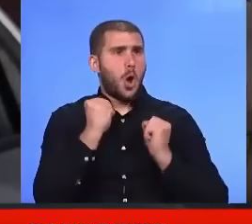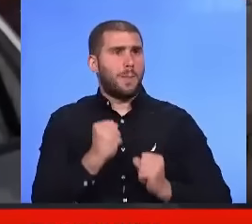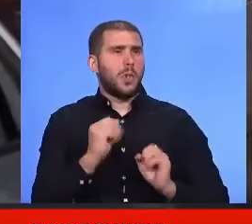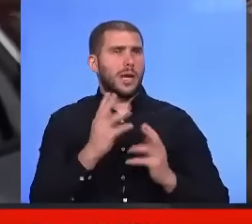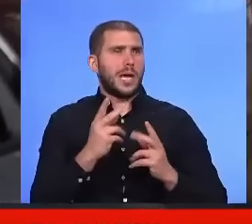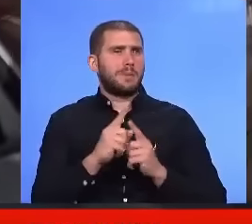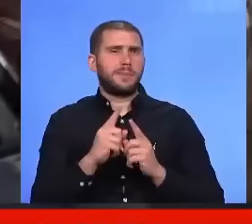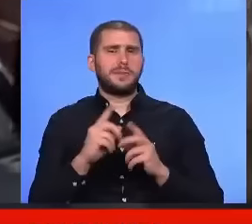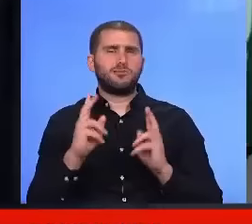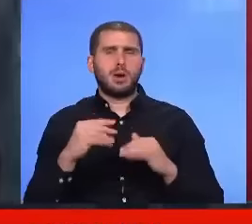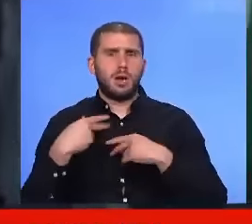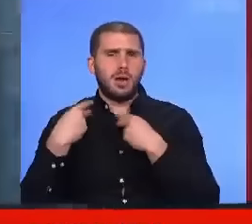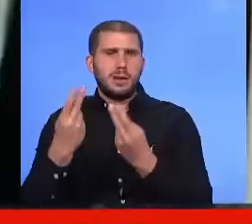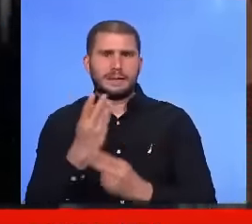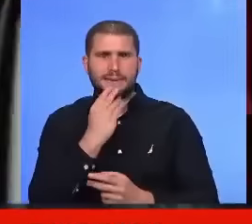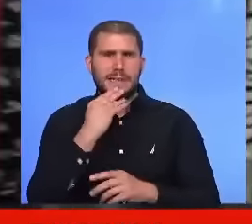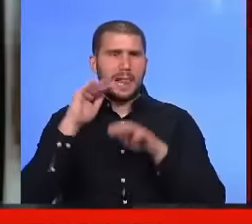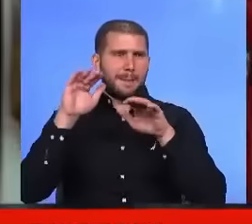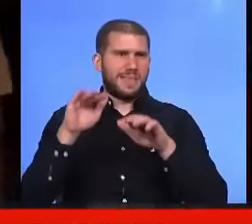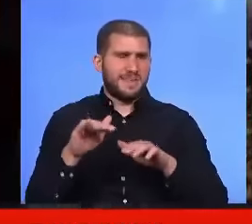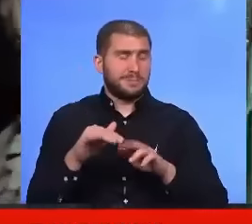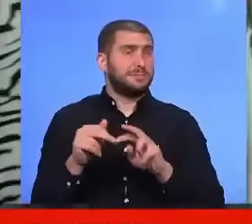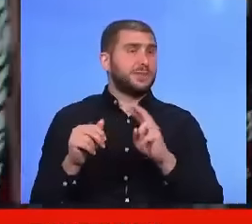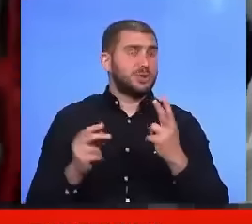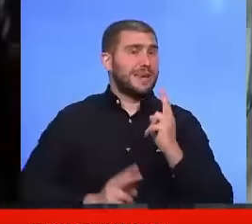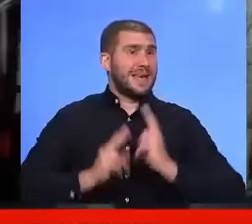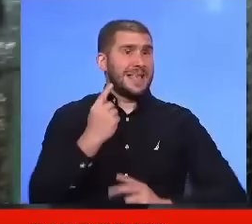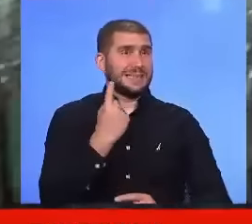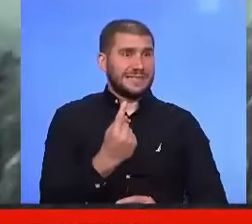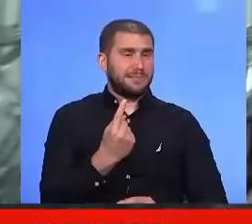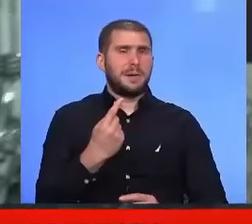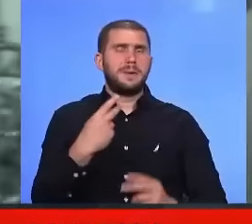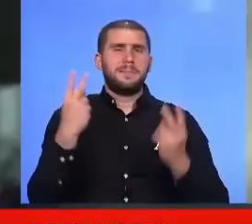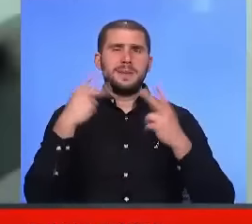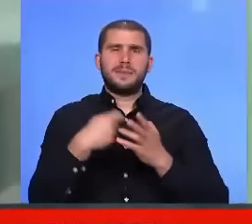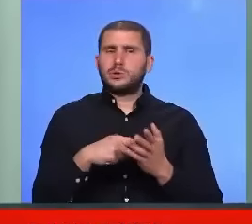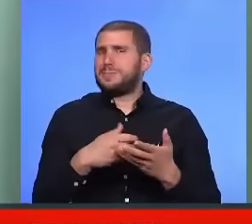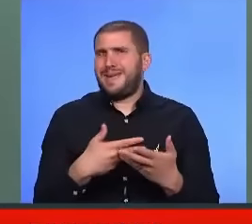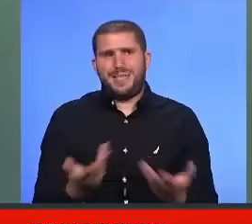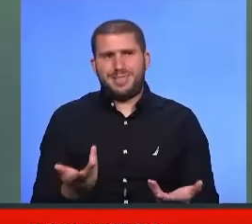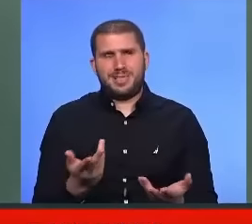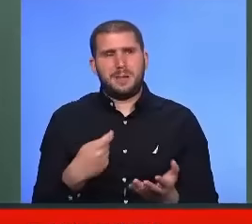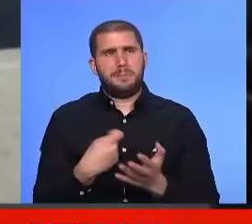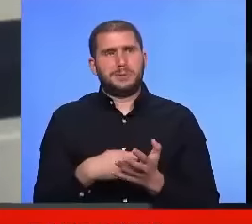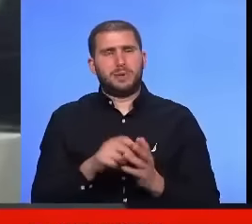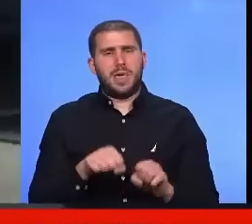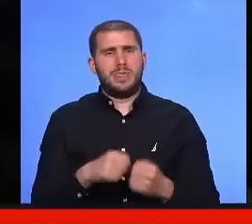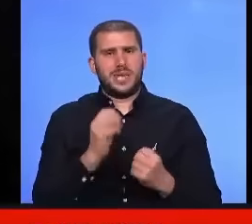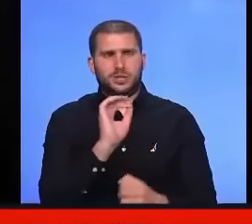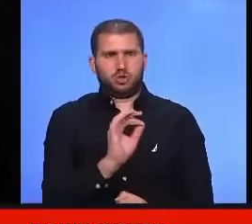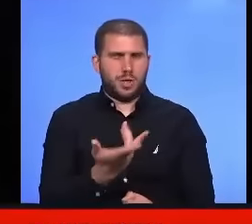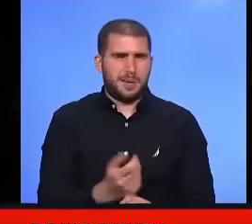את דרכה אל המדפים בישראל. מצד שני, ליצרנים האלה אין מתווה ביצועים שיפצה אותם על הנזקים